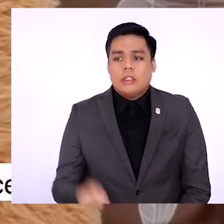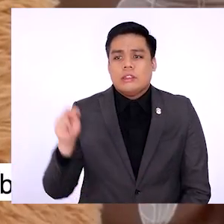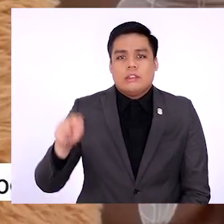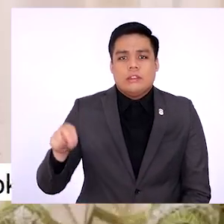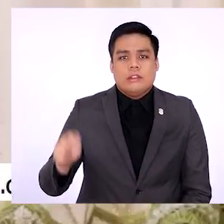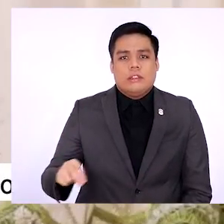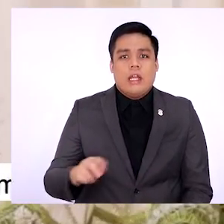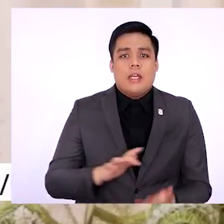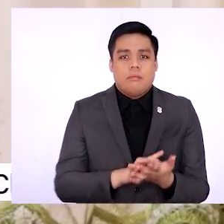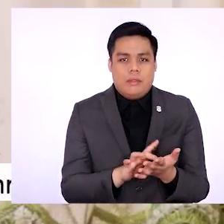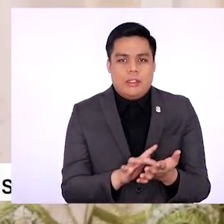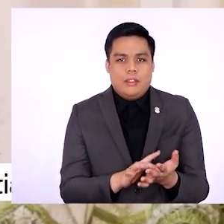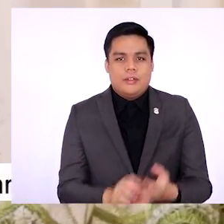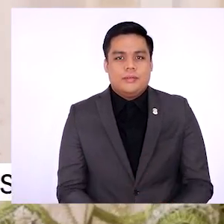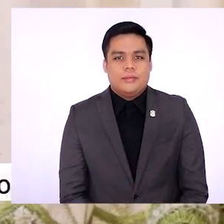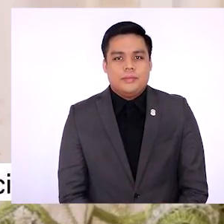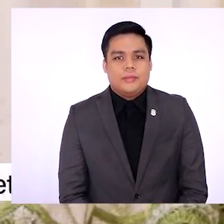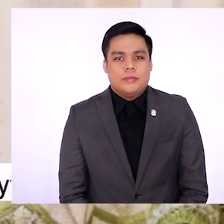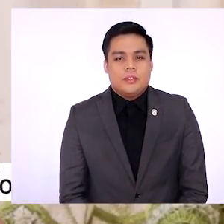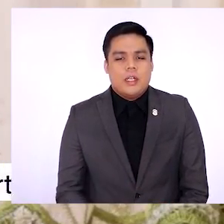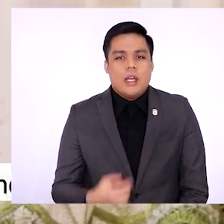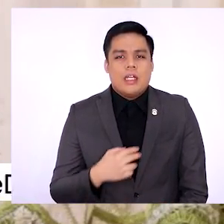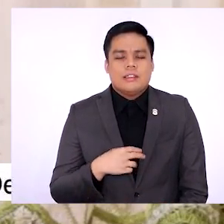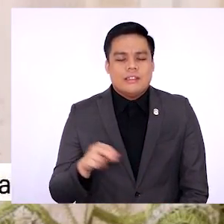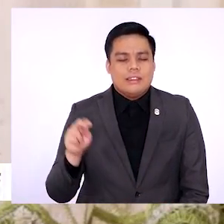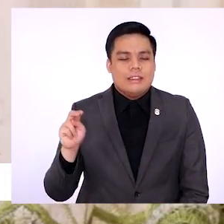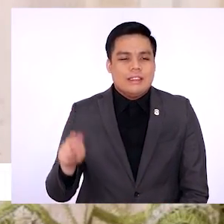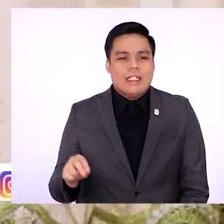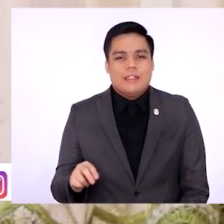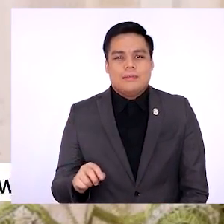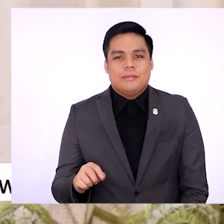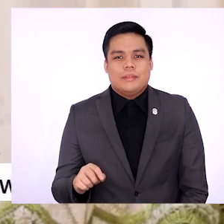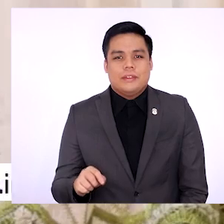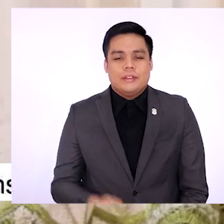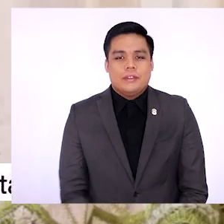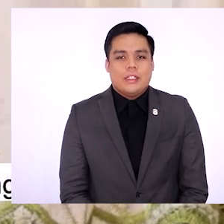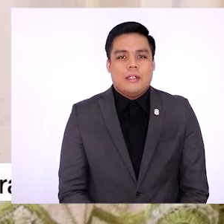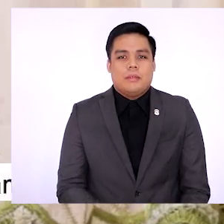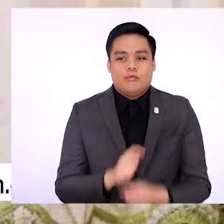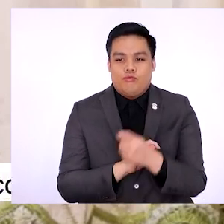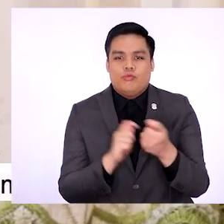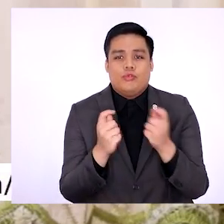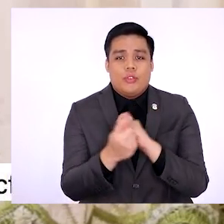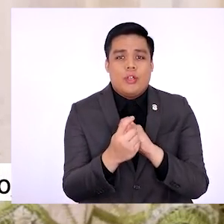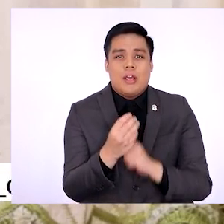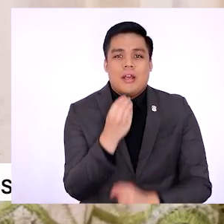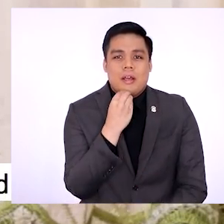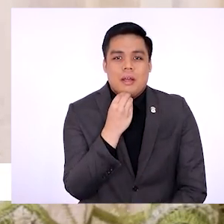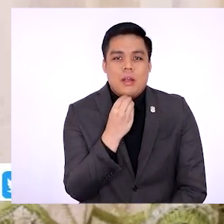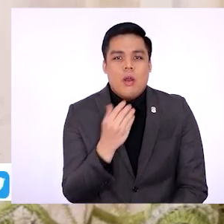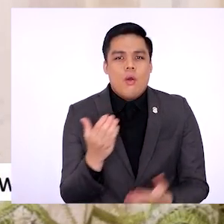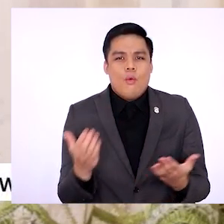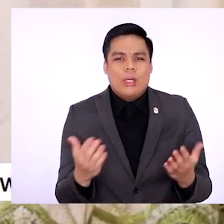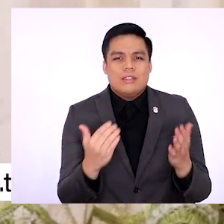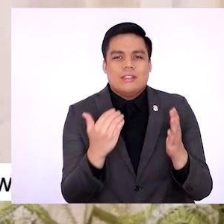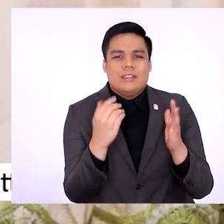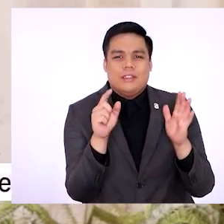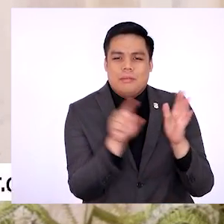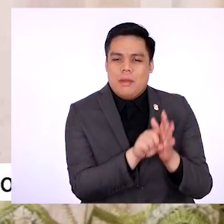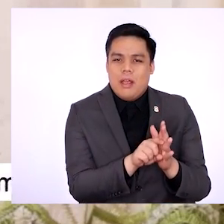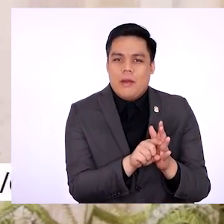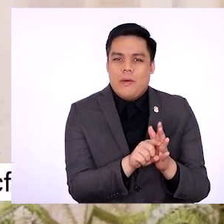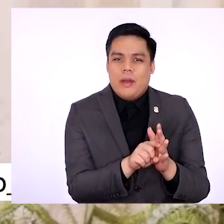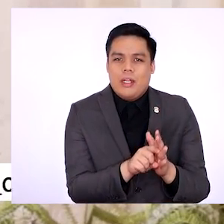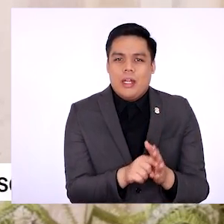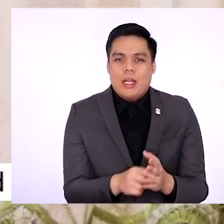pangangailangang medikal. Alam ko na may mga dapat baguhin sa pagkain, kung ano yung mga bawal, kung ano yung mga hindi